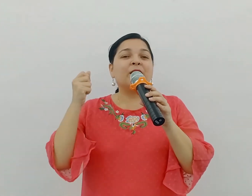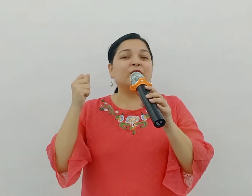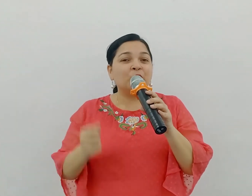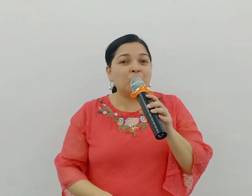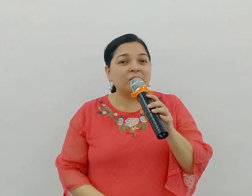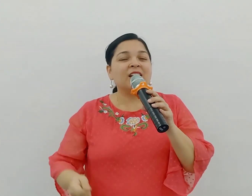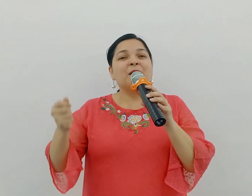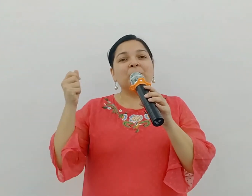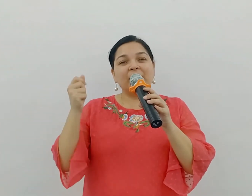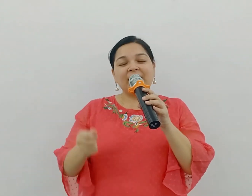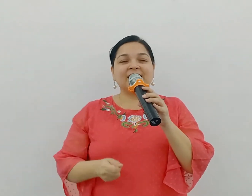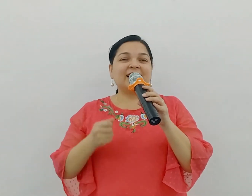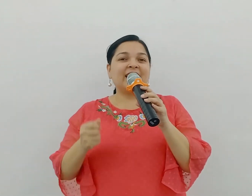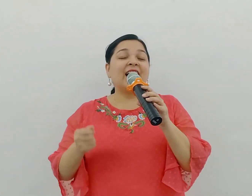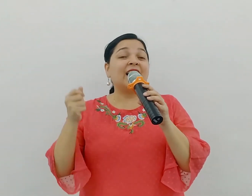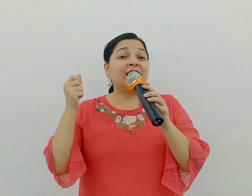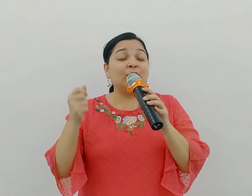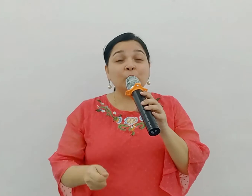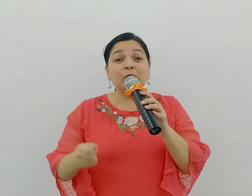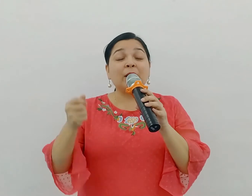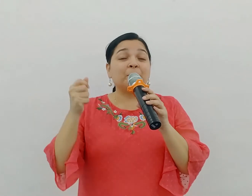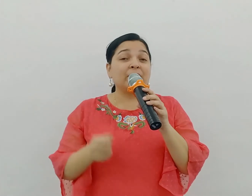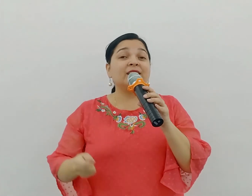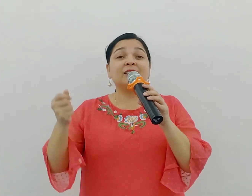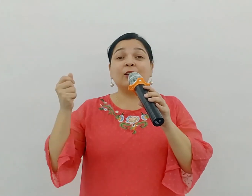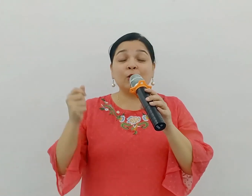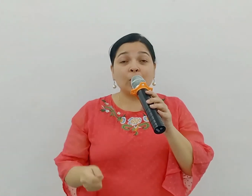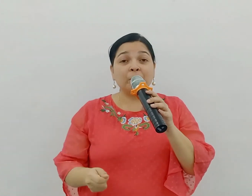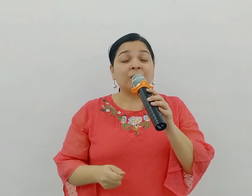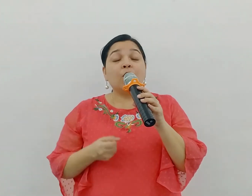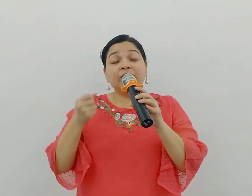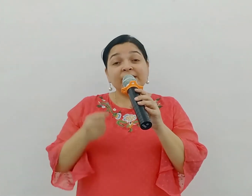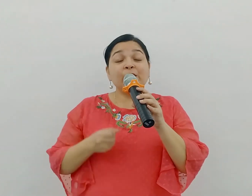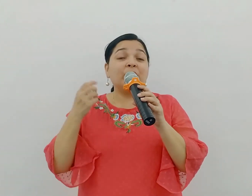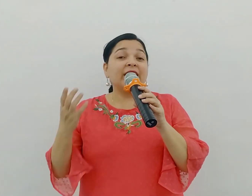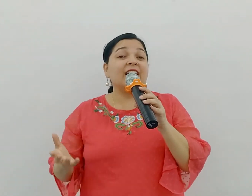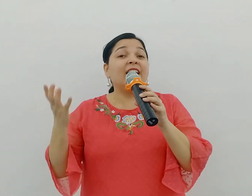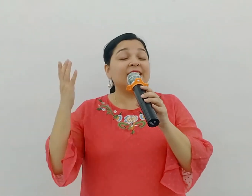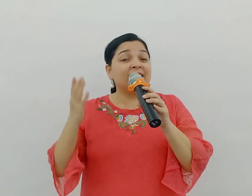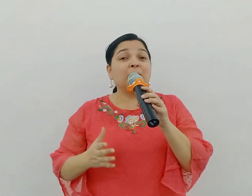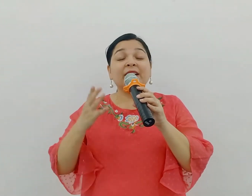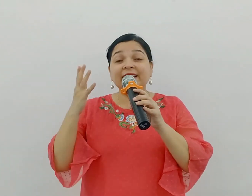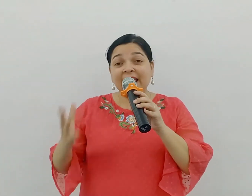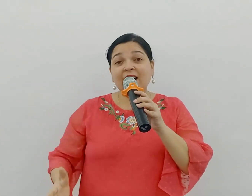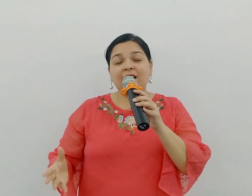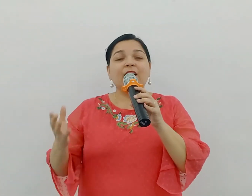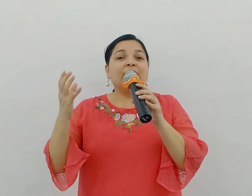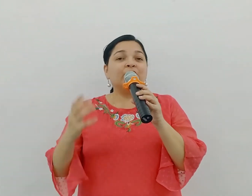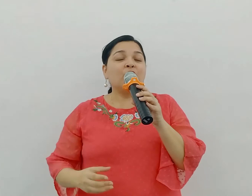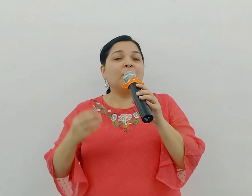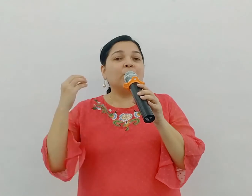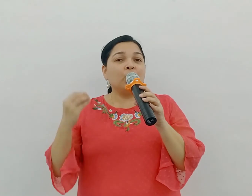प्रभु, अपना दोस्त बना सके। हालेलुया, प्रेज द लॉर्ड। और जैसे योना की कहानी से हमने